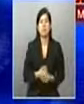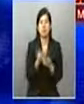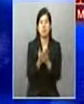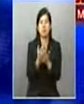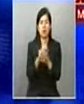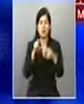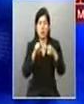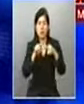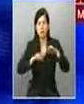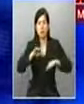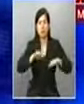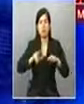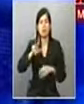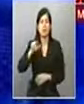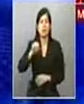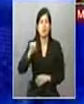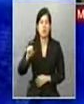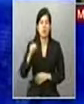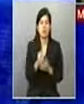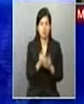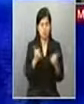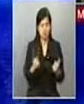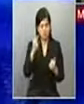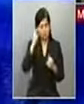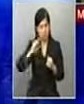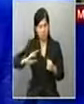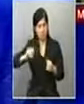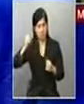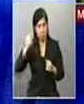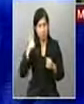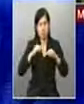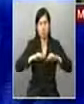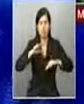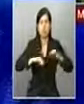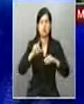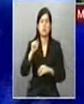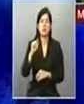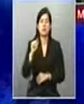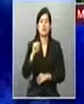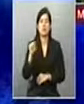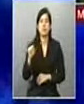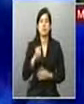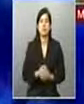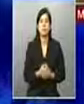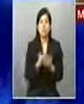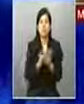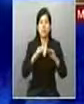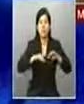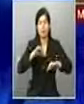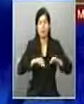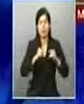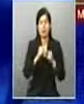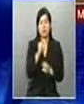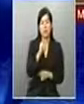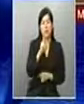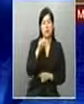าณ 3% แล้วก็คาดว่ากำไรจะเติบโตได้ดีนะครับไม่ต่ำกว่า 20% ในปีนี้ราคาเป้าหมายเราให้ไว้ที่